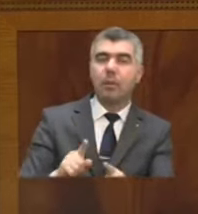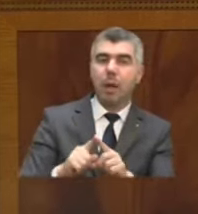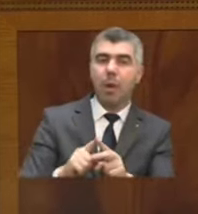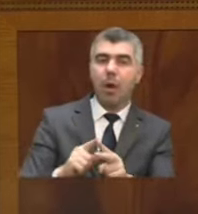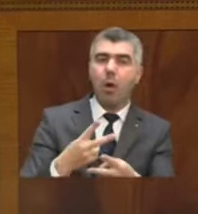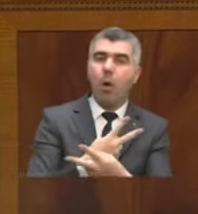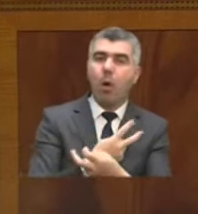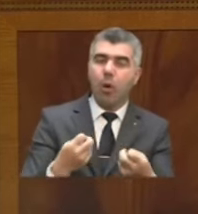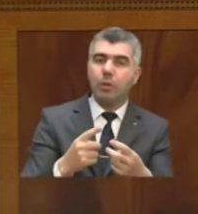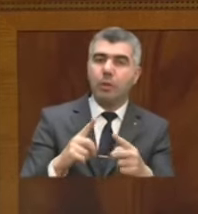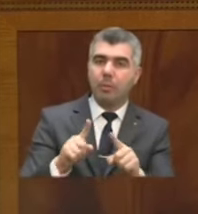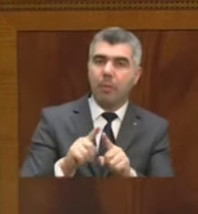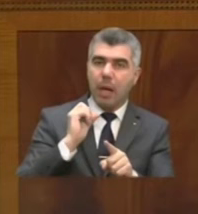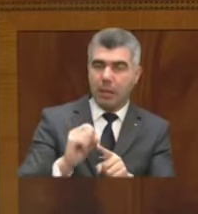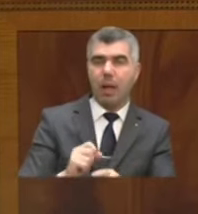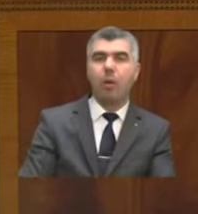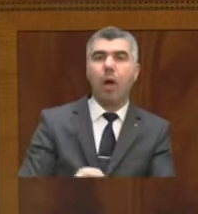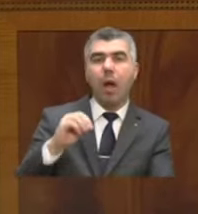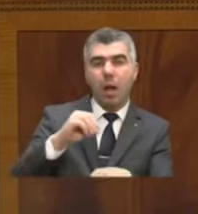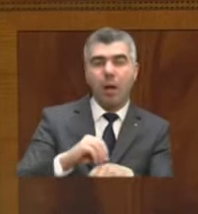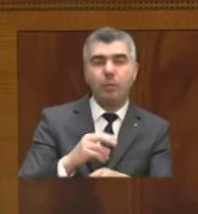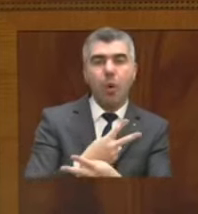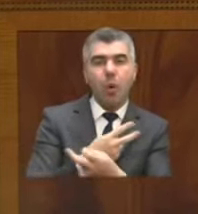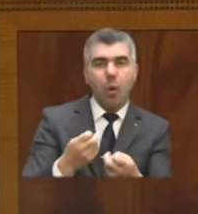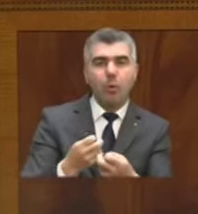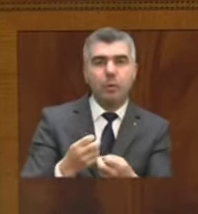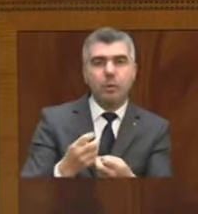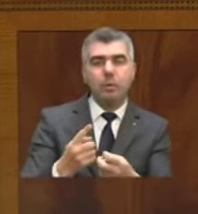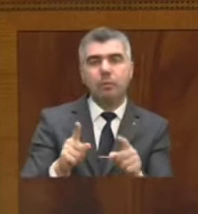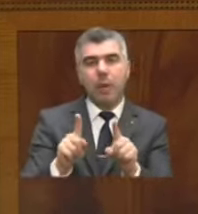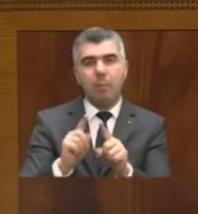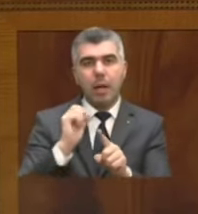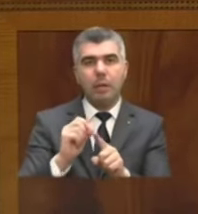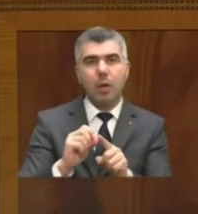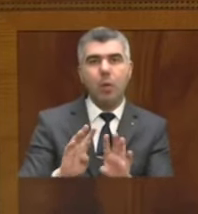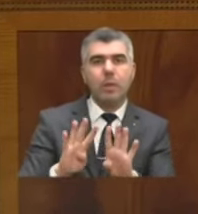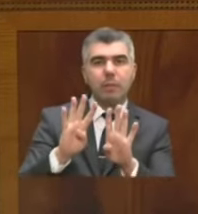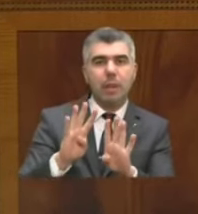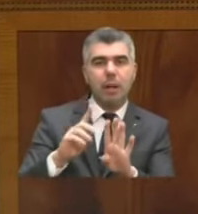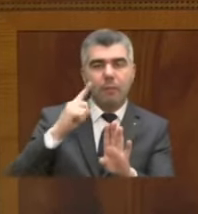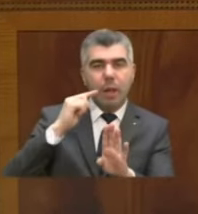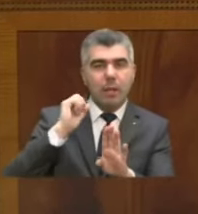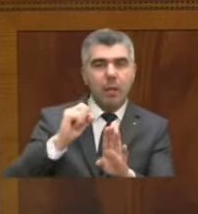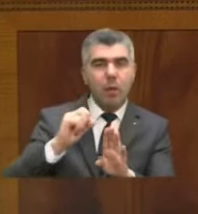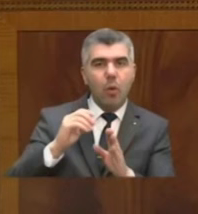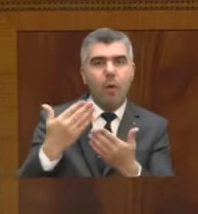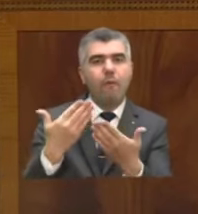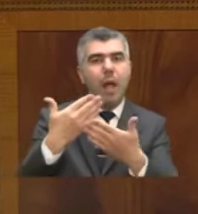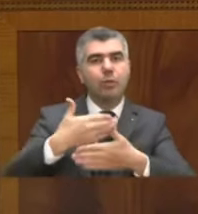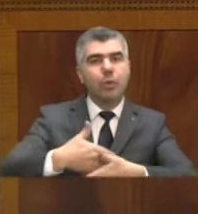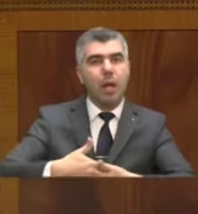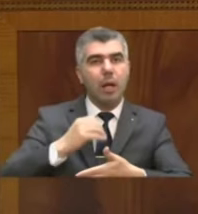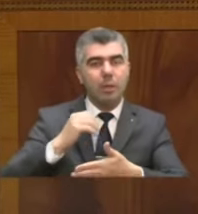العطلة منتصف السنة الدراسية والعطل البينة، وكذا خلال الفترة المسائية